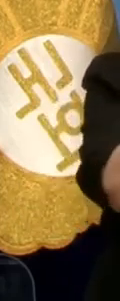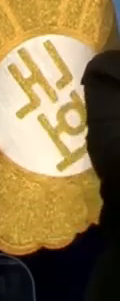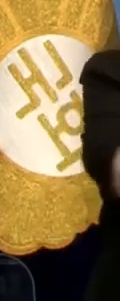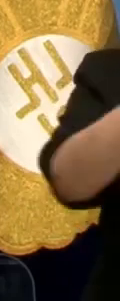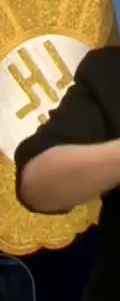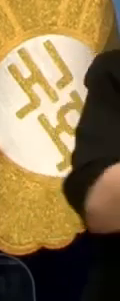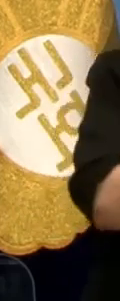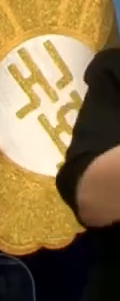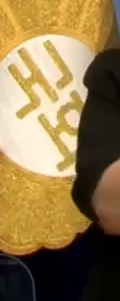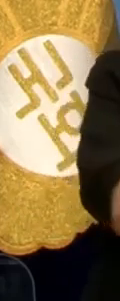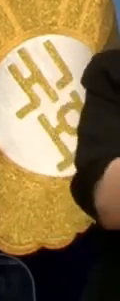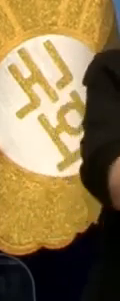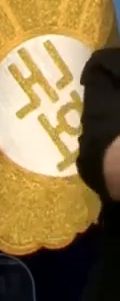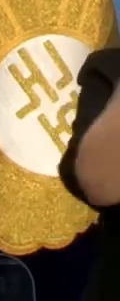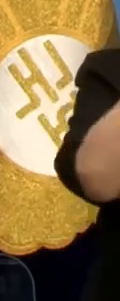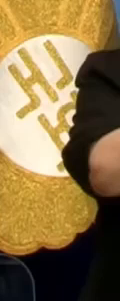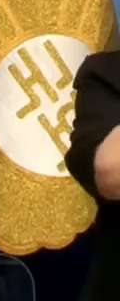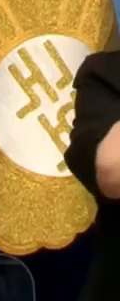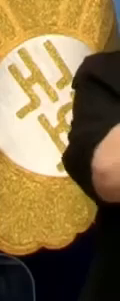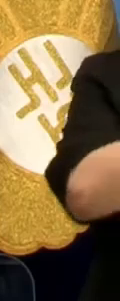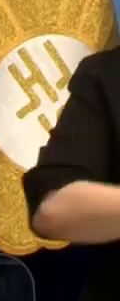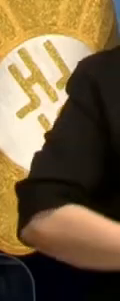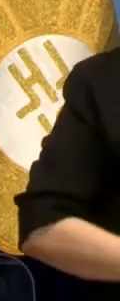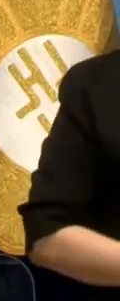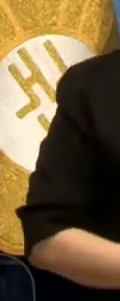길을 열어내겠습니다.